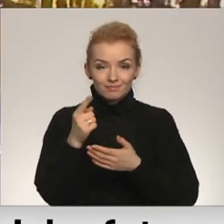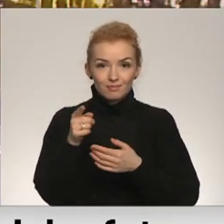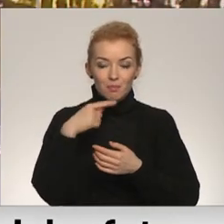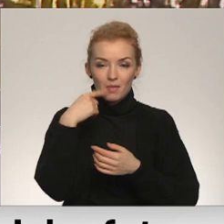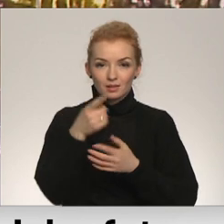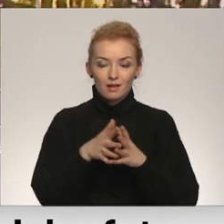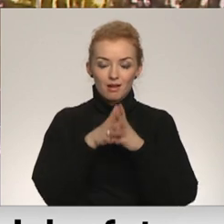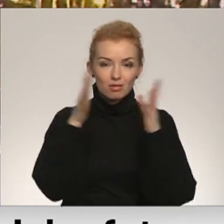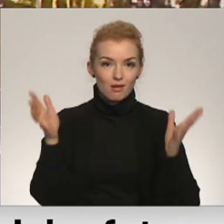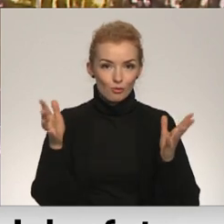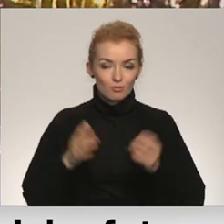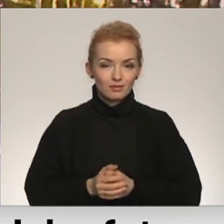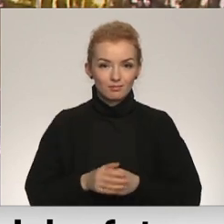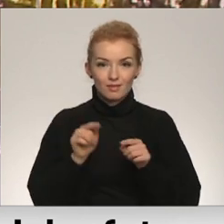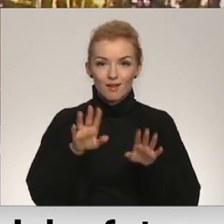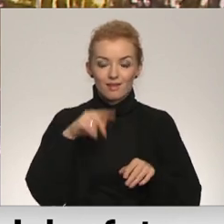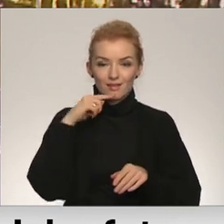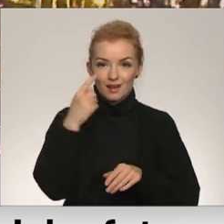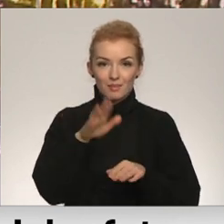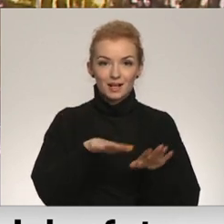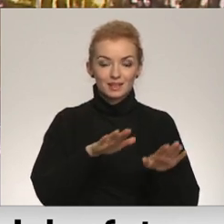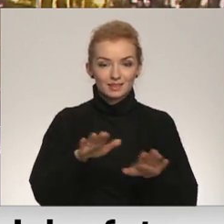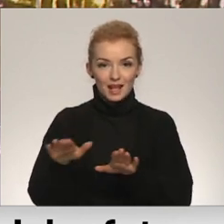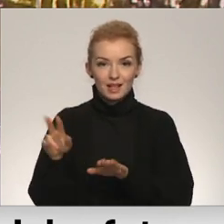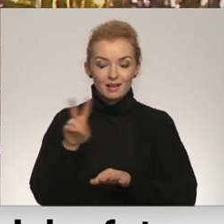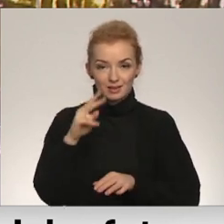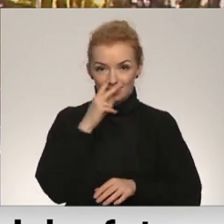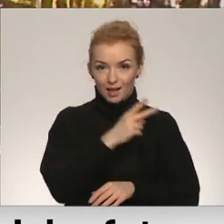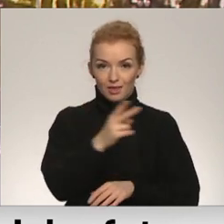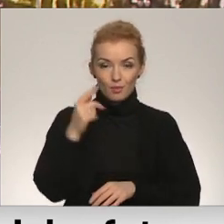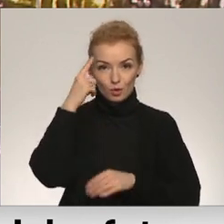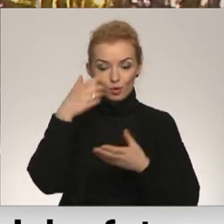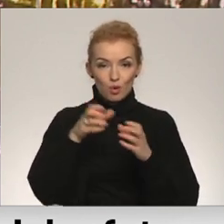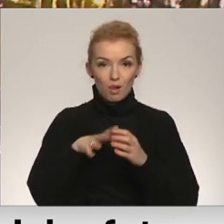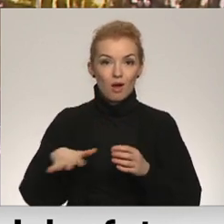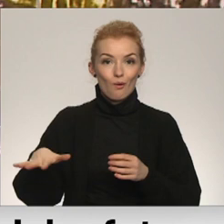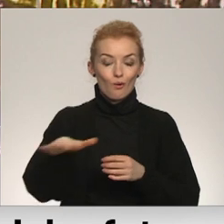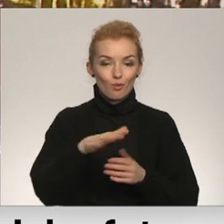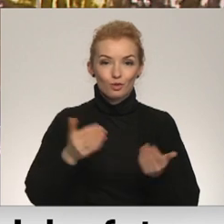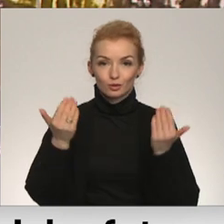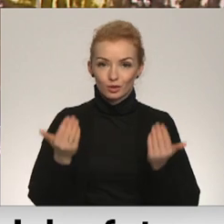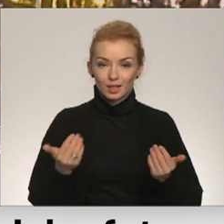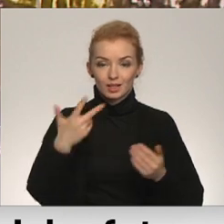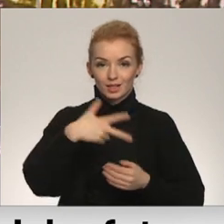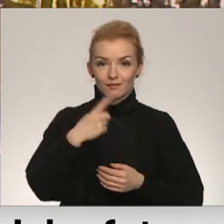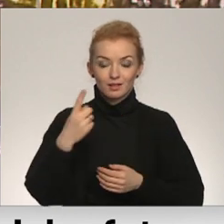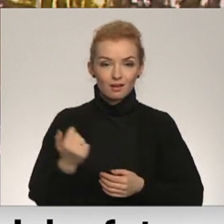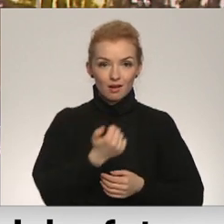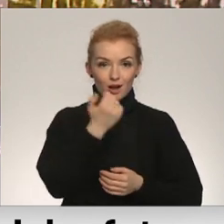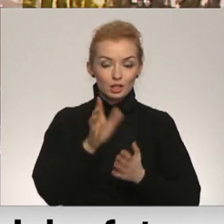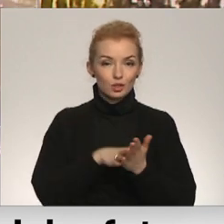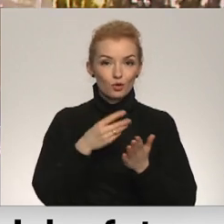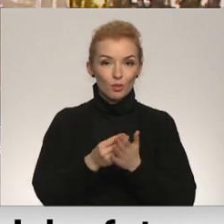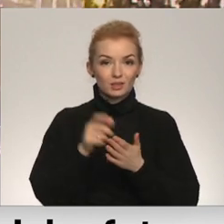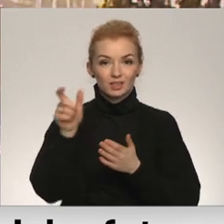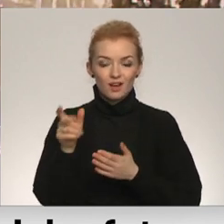nekā 10 vārdu. Tā var teikt par izstādi, kas skatāma Doma laukumā. Šodien apritie 31 gads, kopš cilvēki